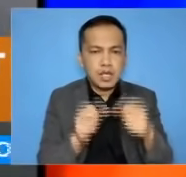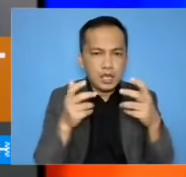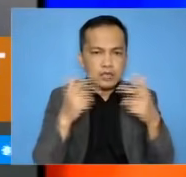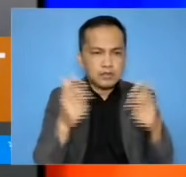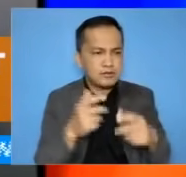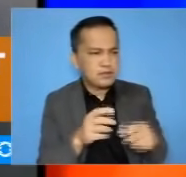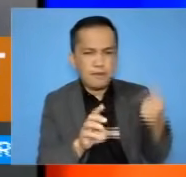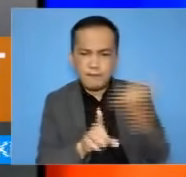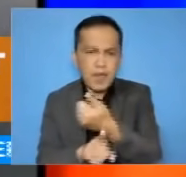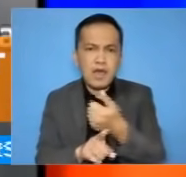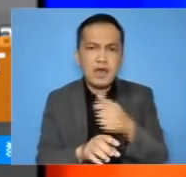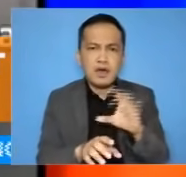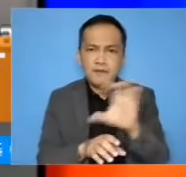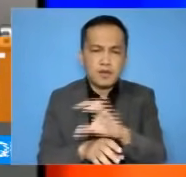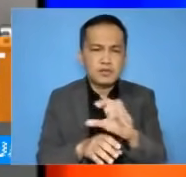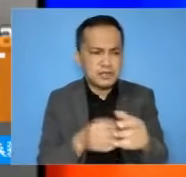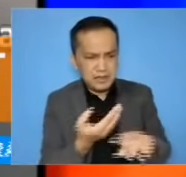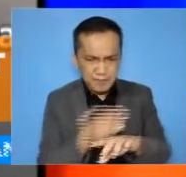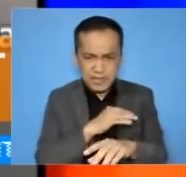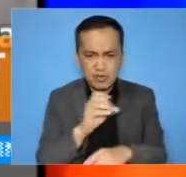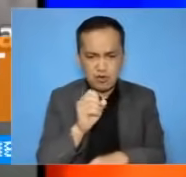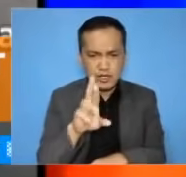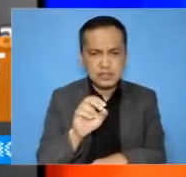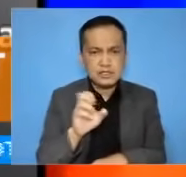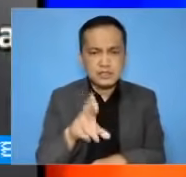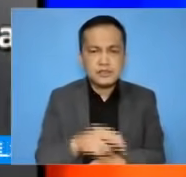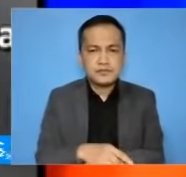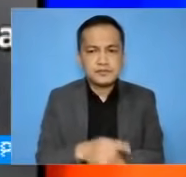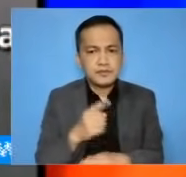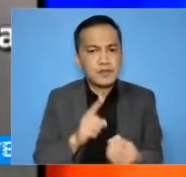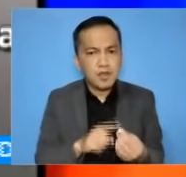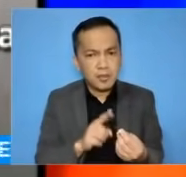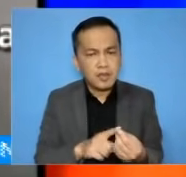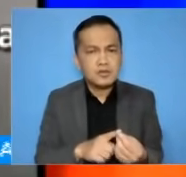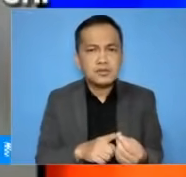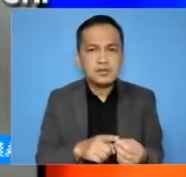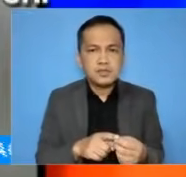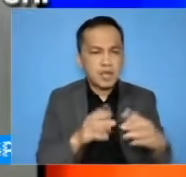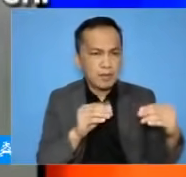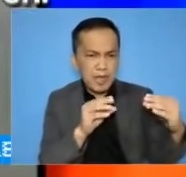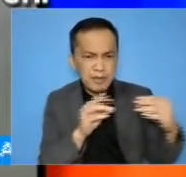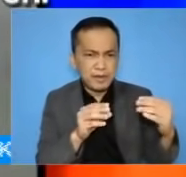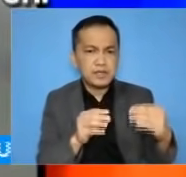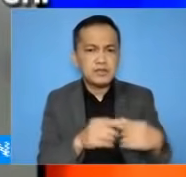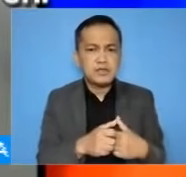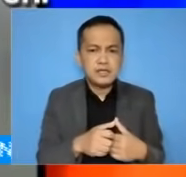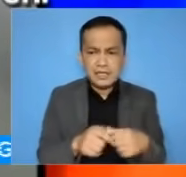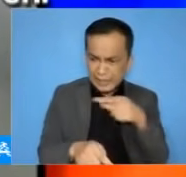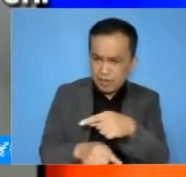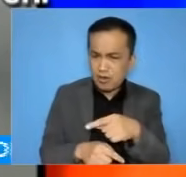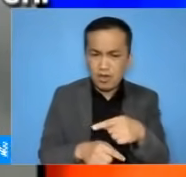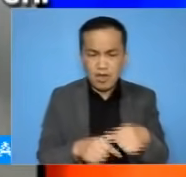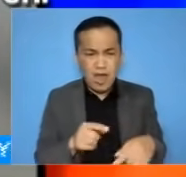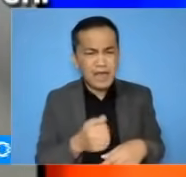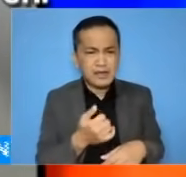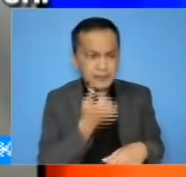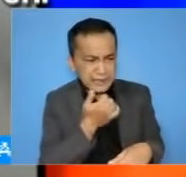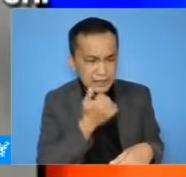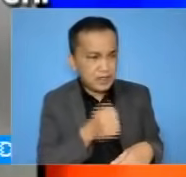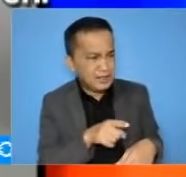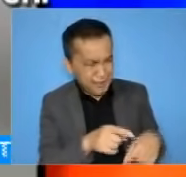ang ORCR ng sasakyan. Nahatak mo ako pa may isip ka talaga. Ay, ikaw may kasalanan, nahatak mo ako